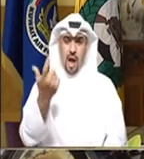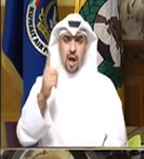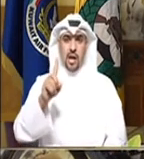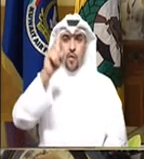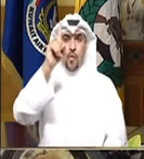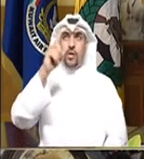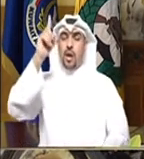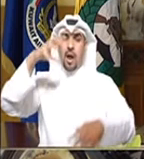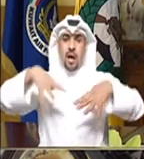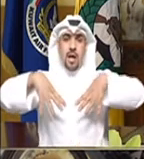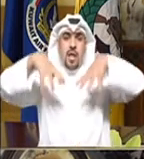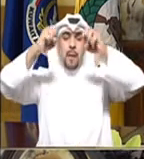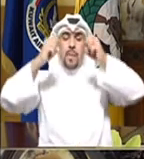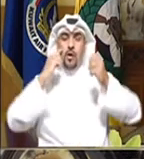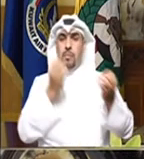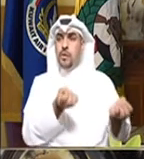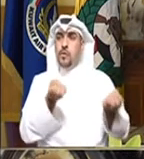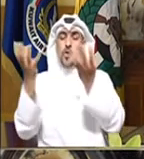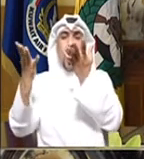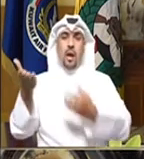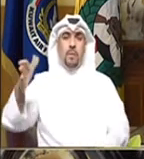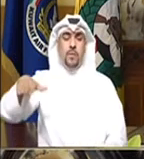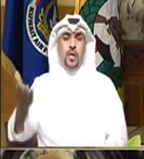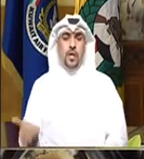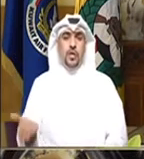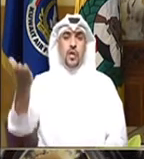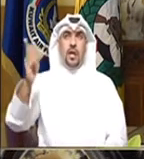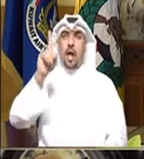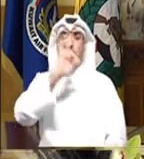الشهداء، وأن يقبل ويرحم موتانا